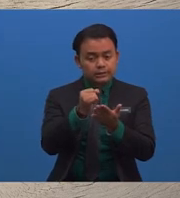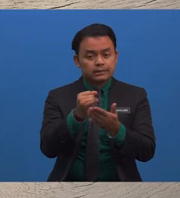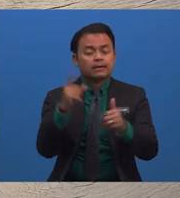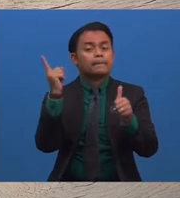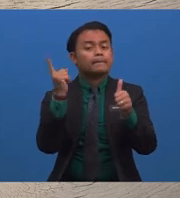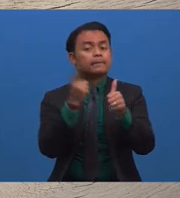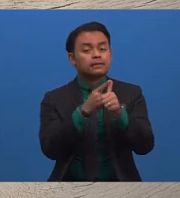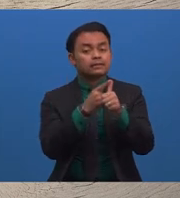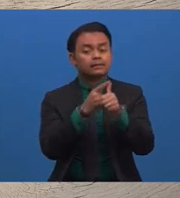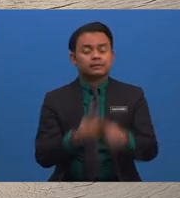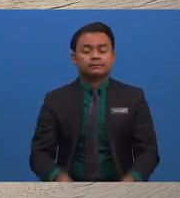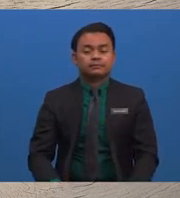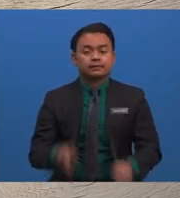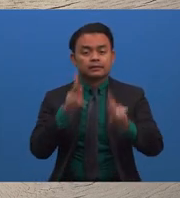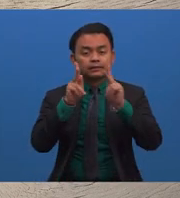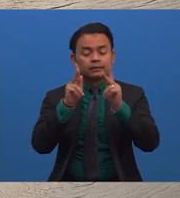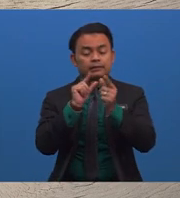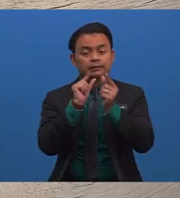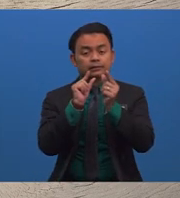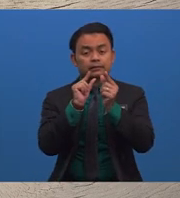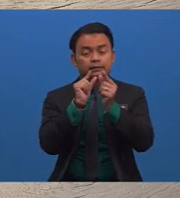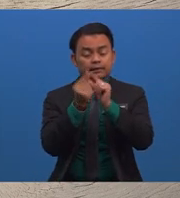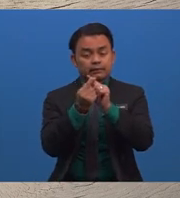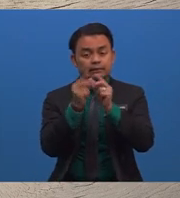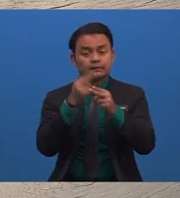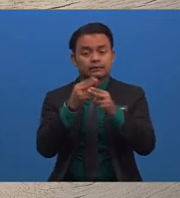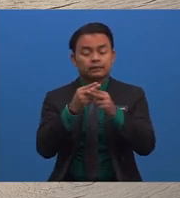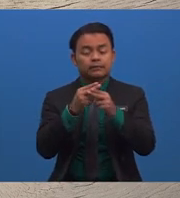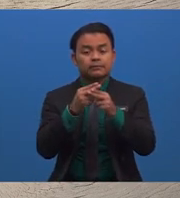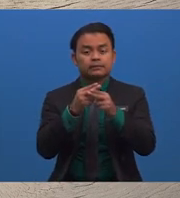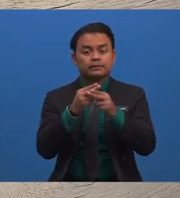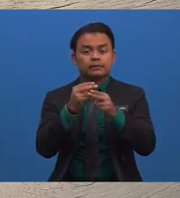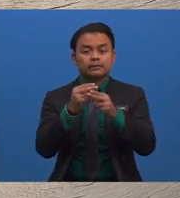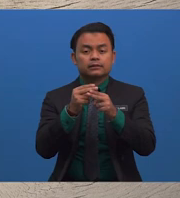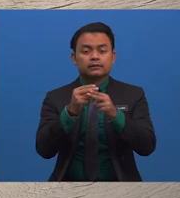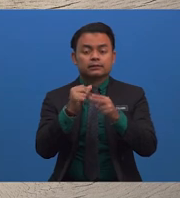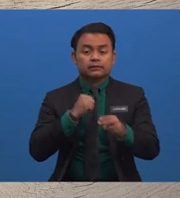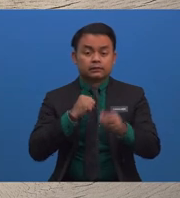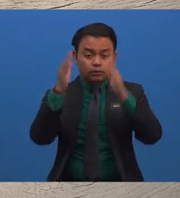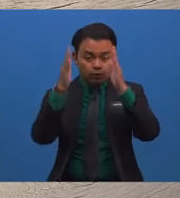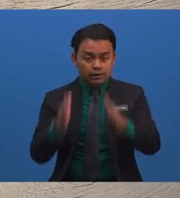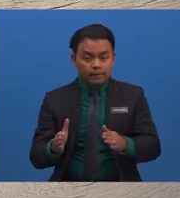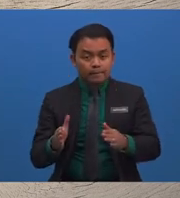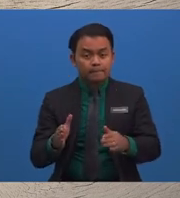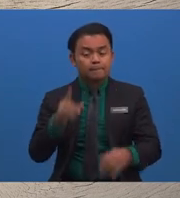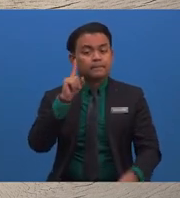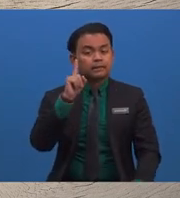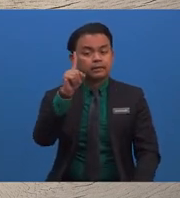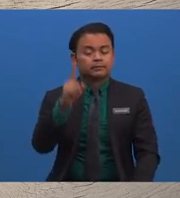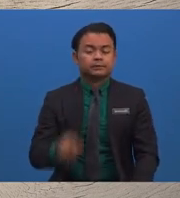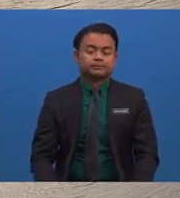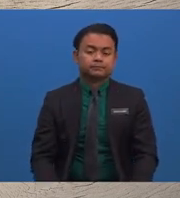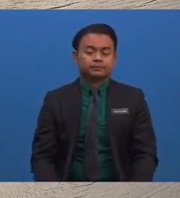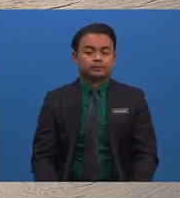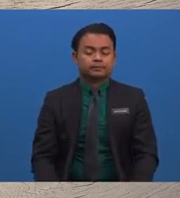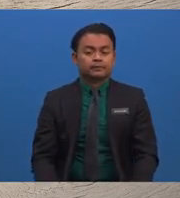pertama, kata ganti nama diri orang pertama. Kedua, kata ganti nama